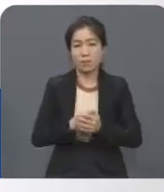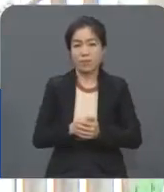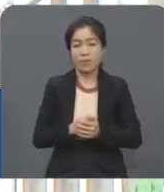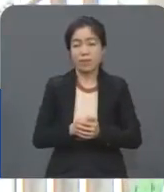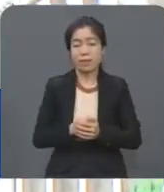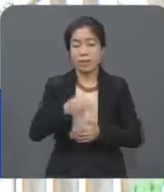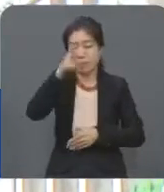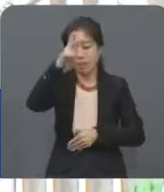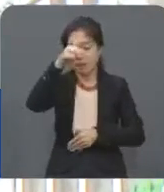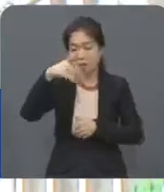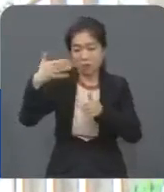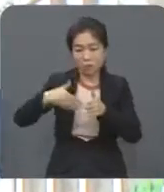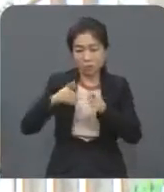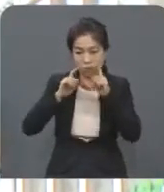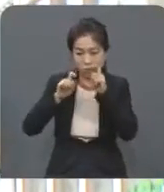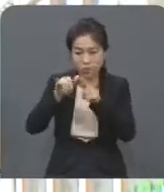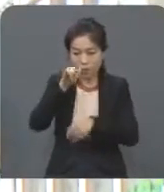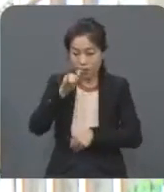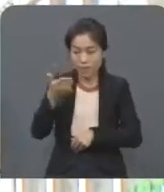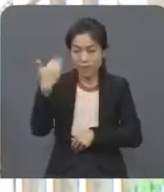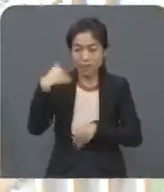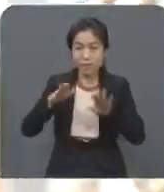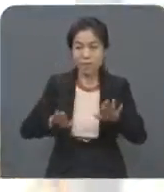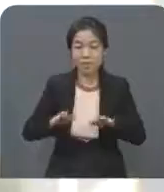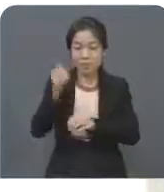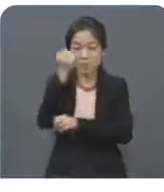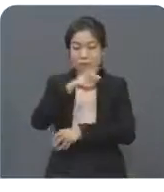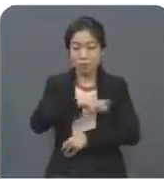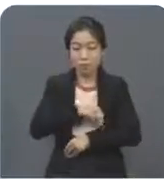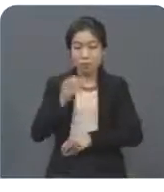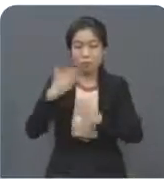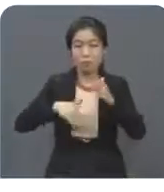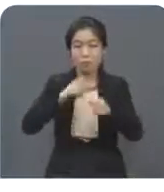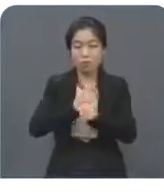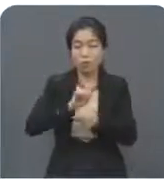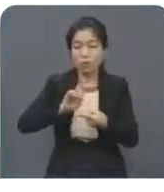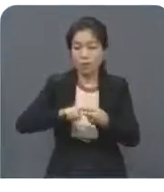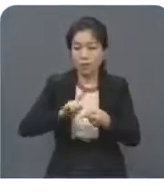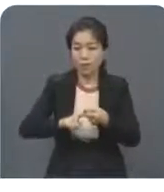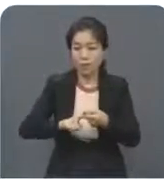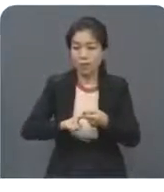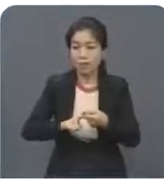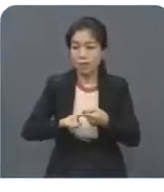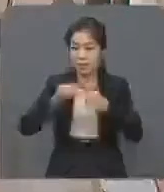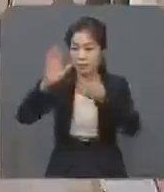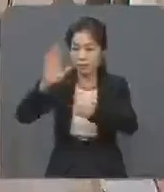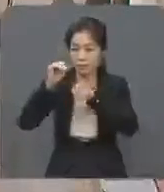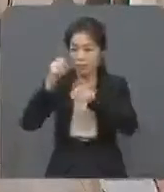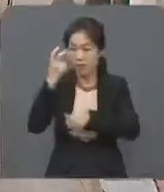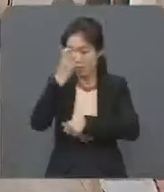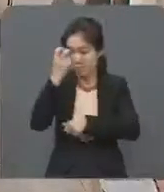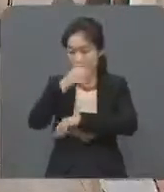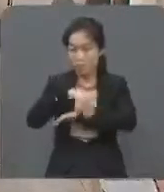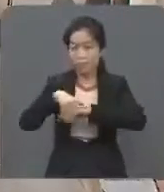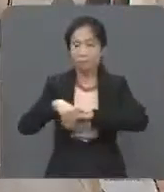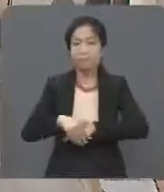경찰은 청탁 의혹을 받고 있는 전현직 기초의원과 공무원 등에 대해서도 사실관계 여부를 파악할 계획입니다.